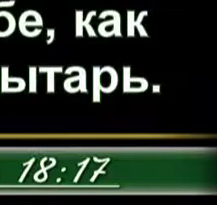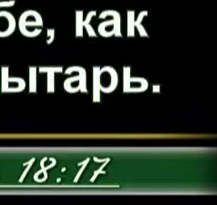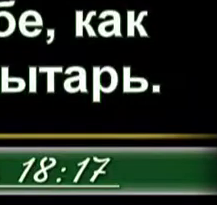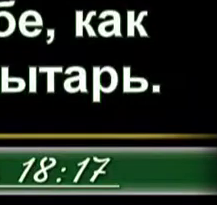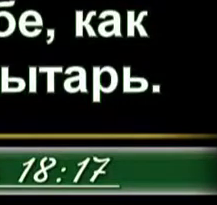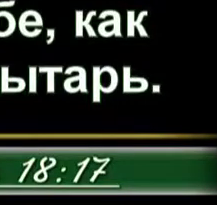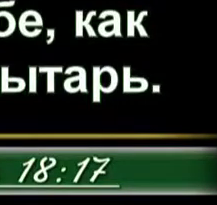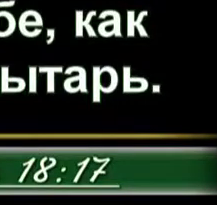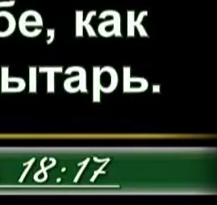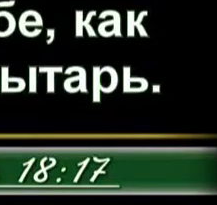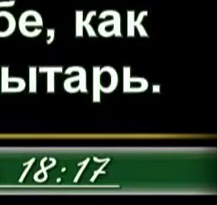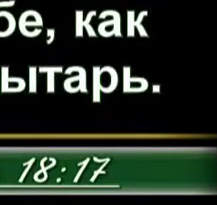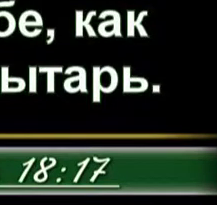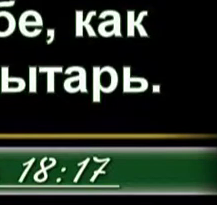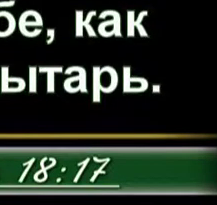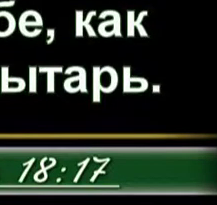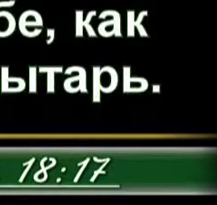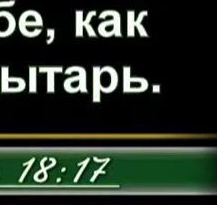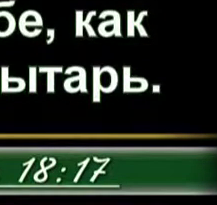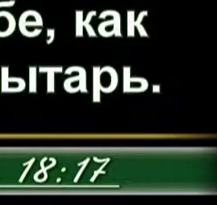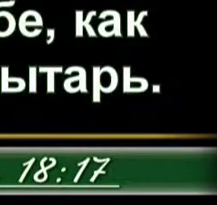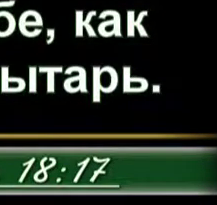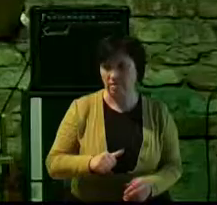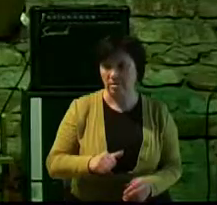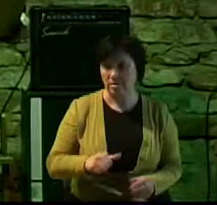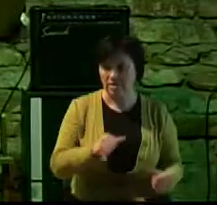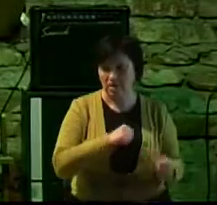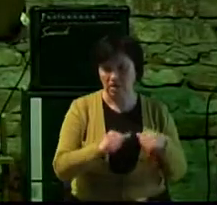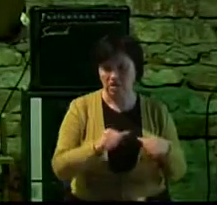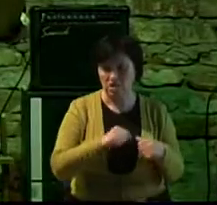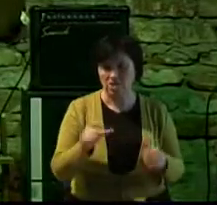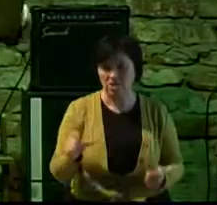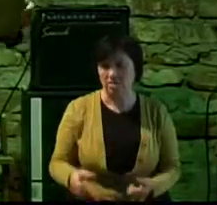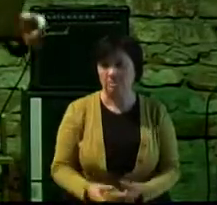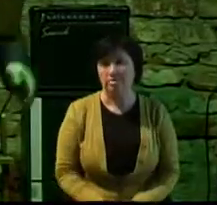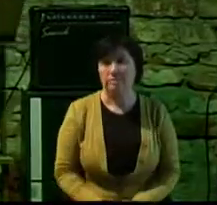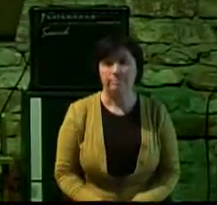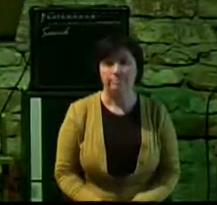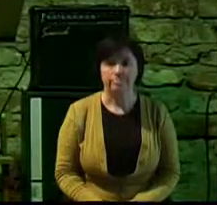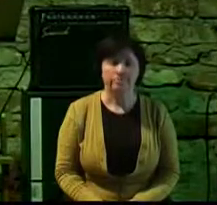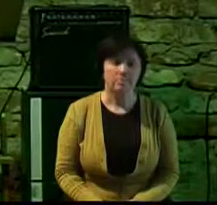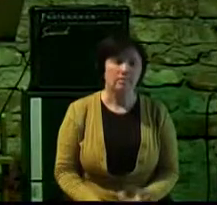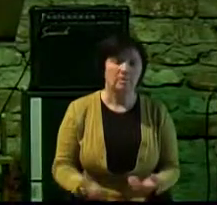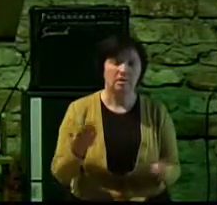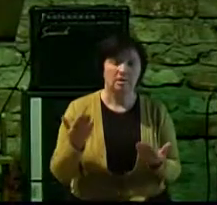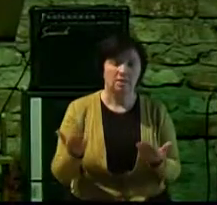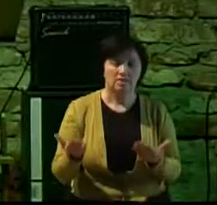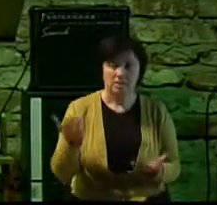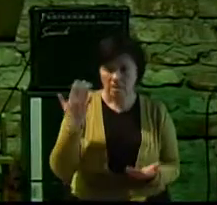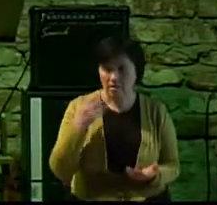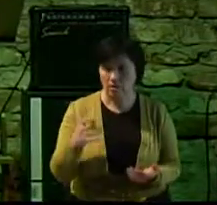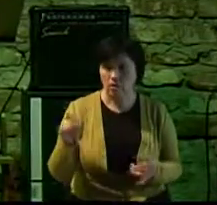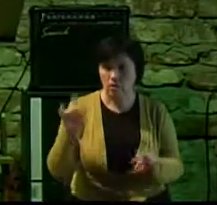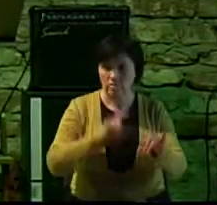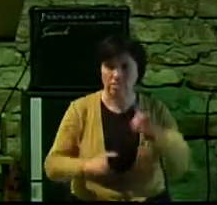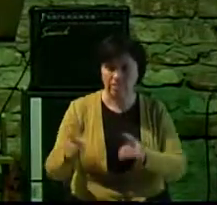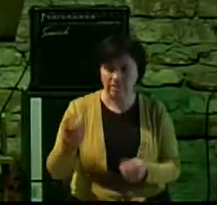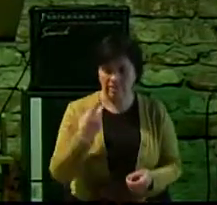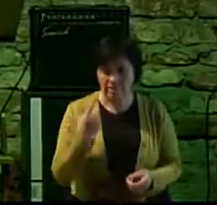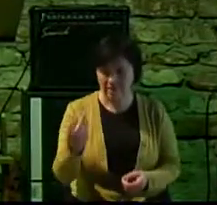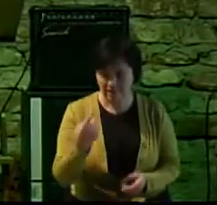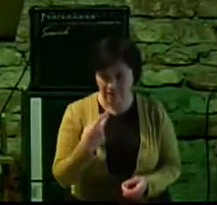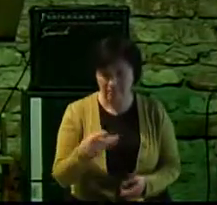тебе, как язычник и мытарь. Итак, мы видим, что когда увещевание один на один не помогло,